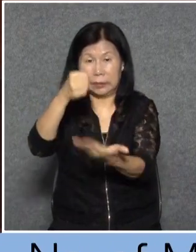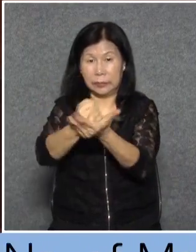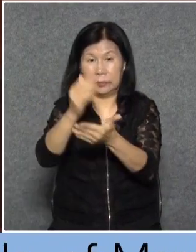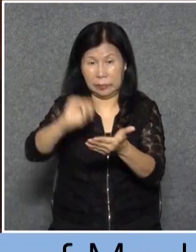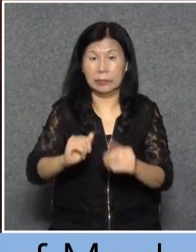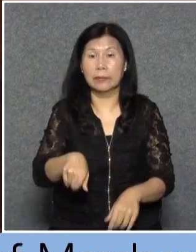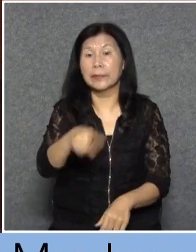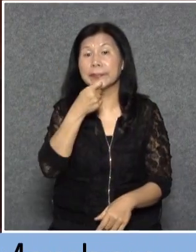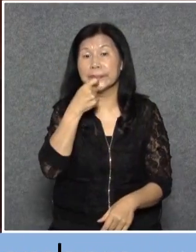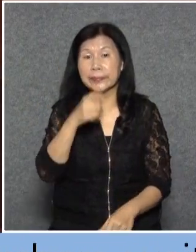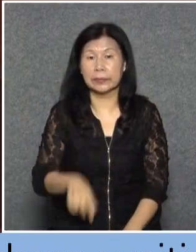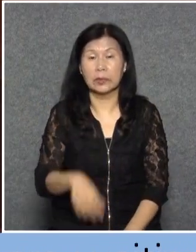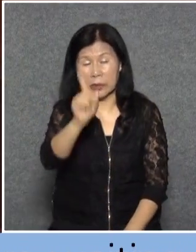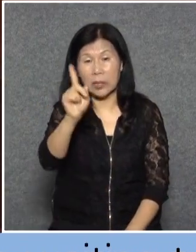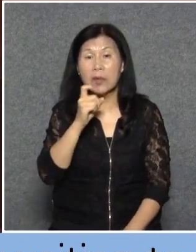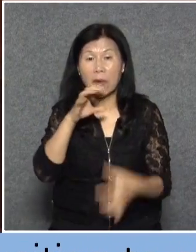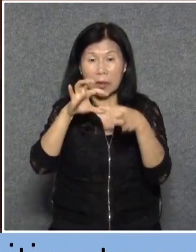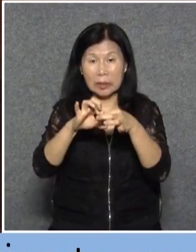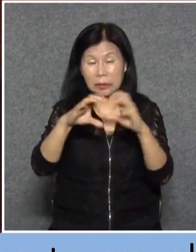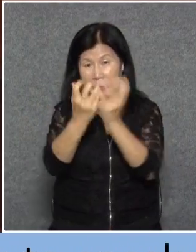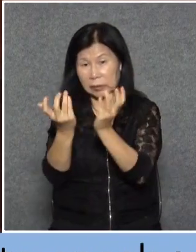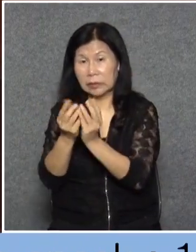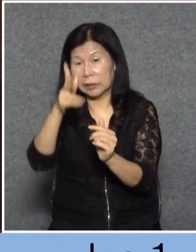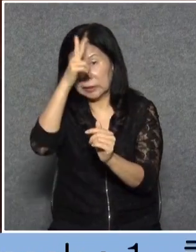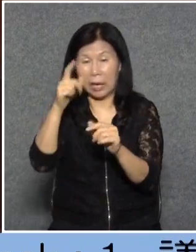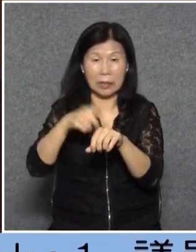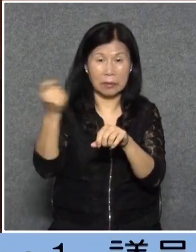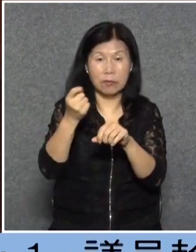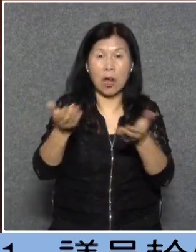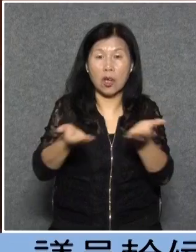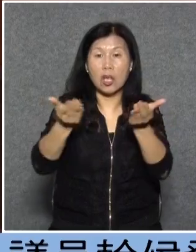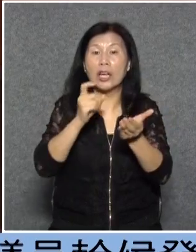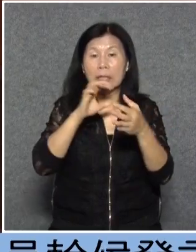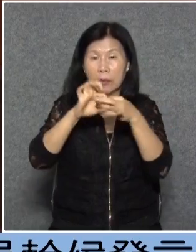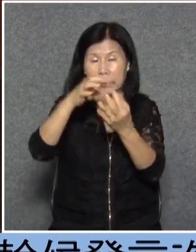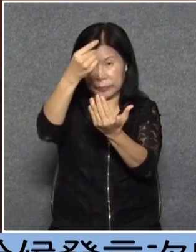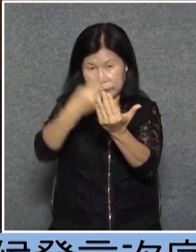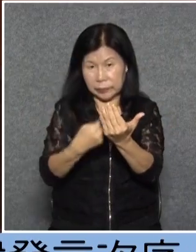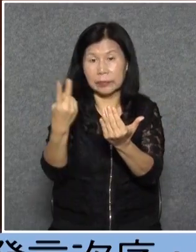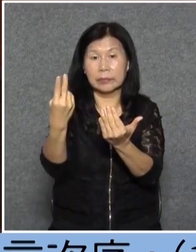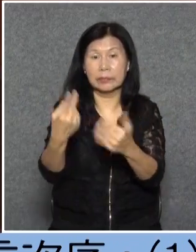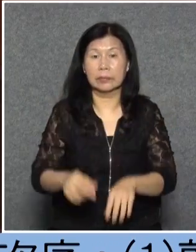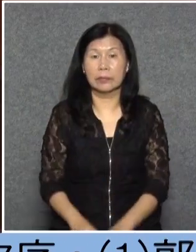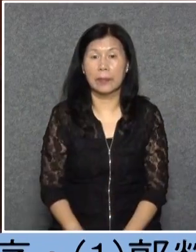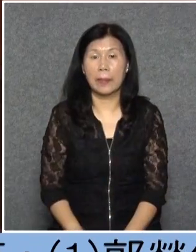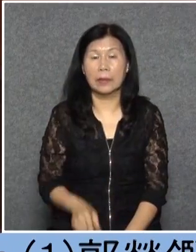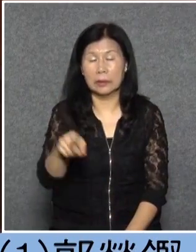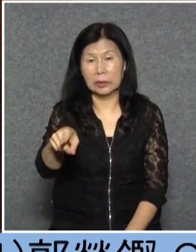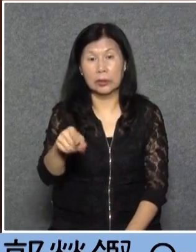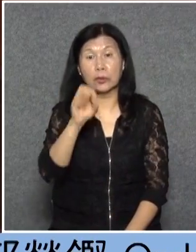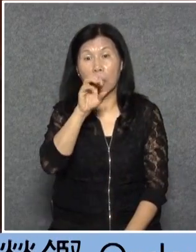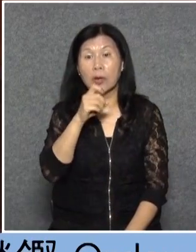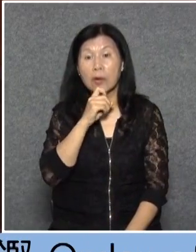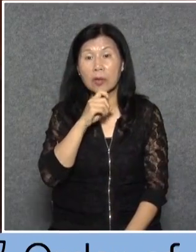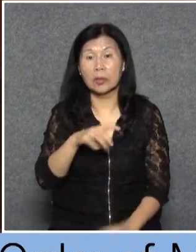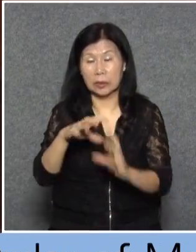嘛？呢個就係點解相關界別希望政府加快推行呢啲條例草案。咁你大條道理啦，嗱，界別